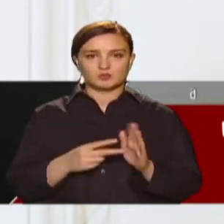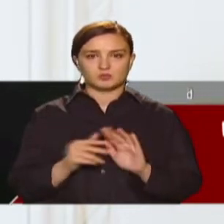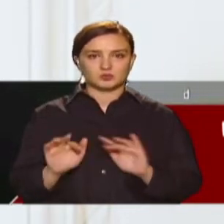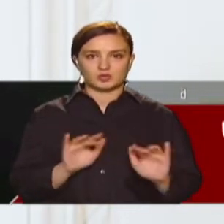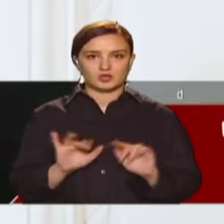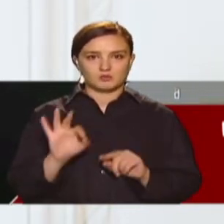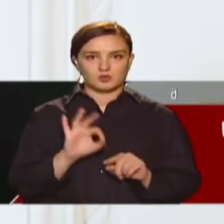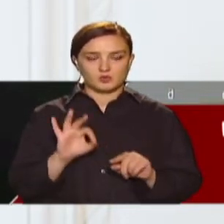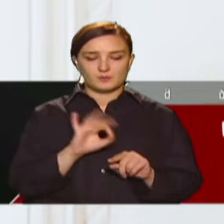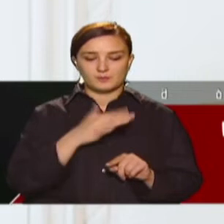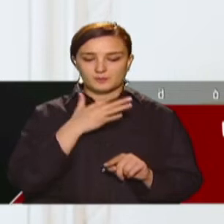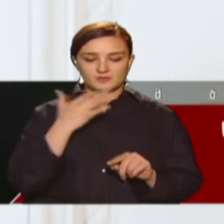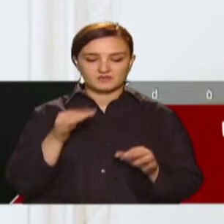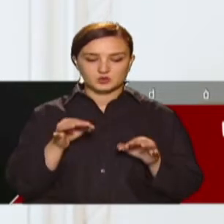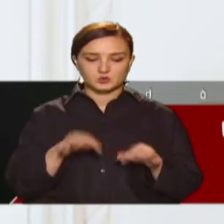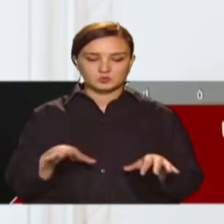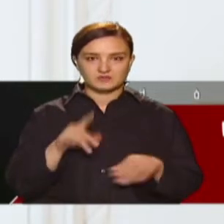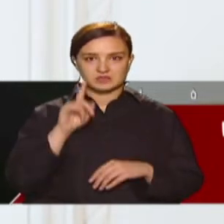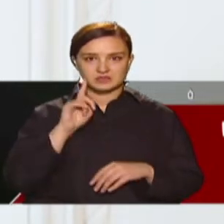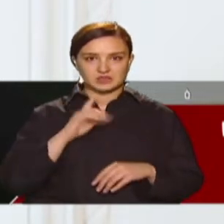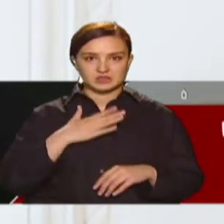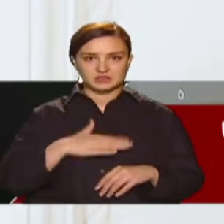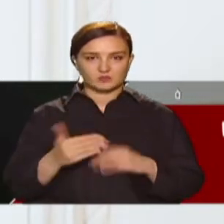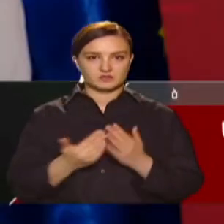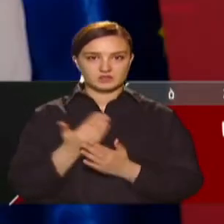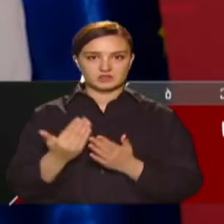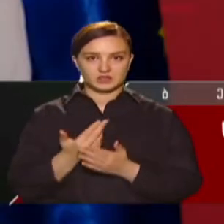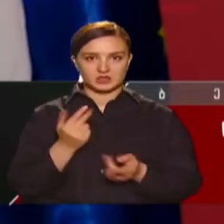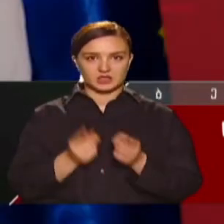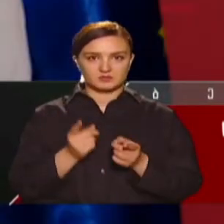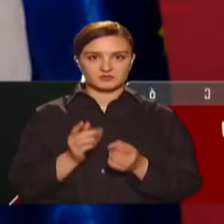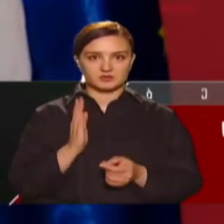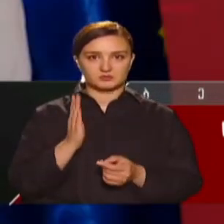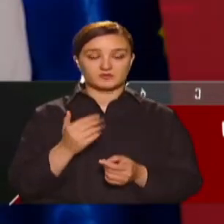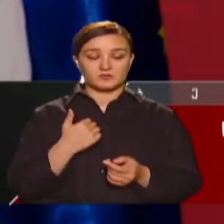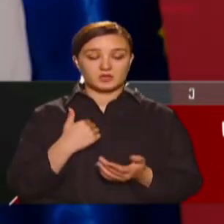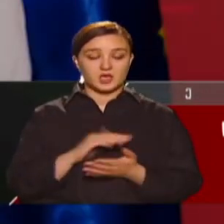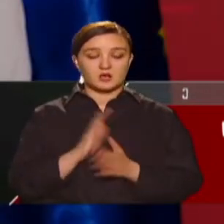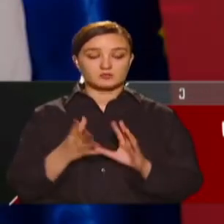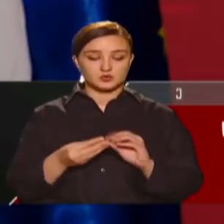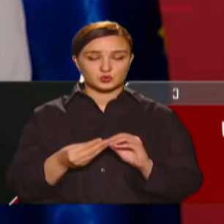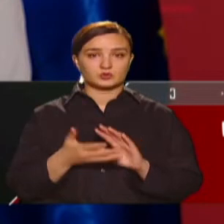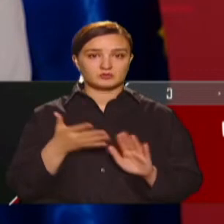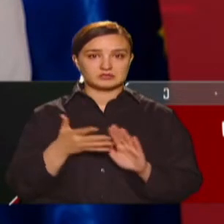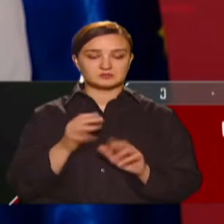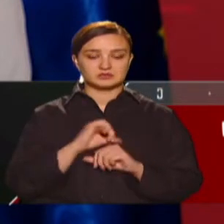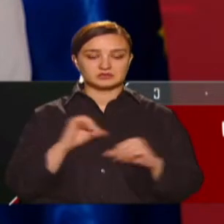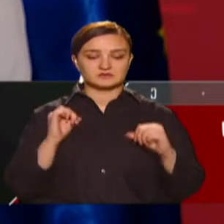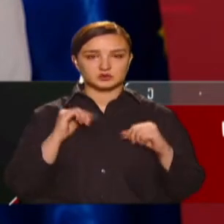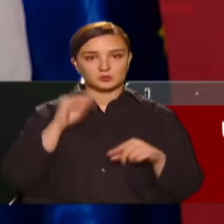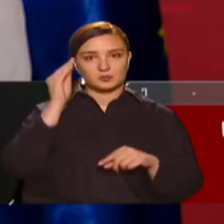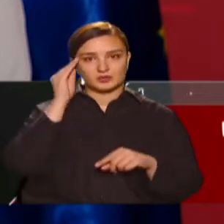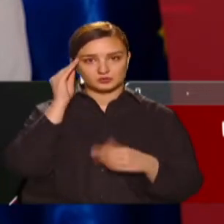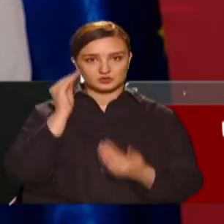გეგმაზე. Ბევრი სურპრიზი და სასიამოვნო სიახლე იქნება ნამდვილად. Აბსოლუტურად მესმის, აბსოლუტურად მესმის თვითონ პათოსის